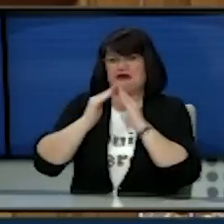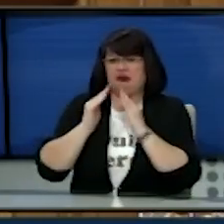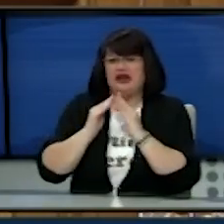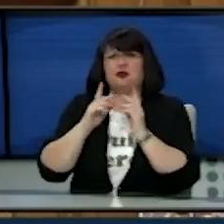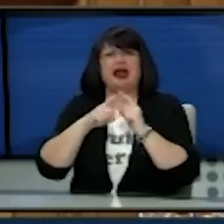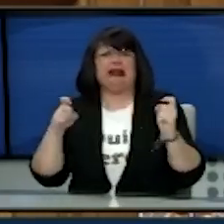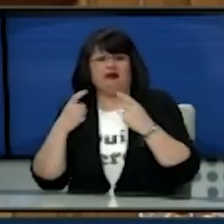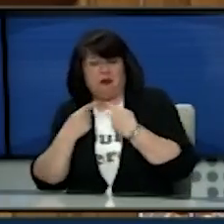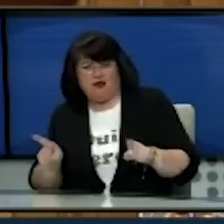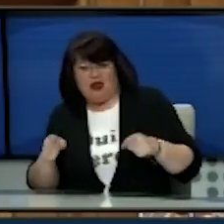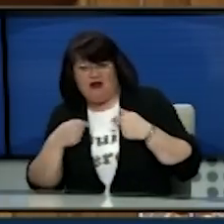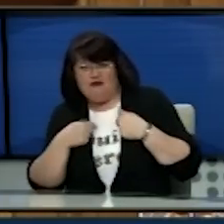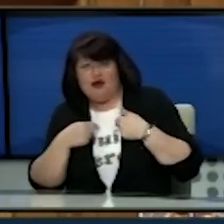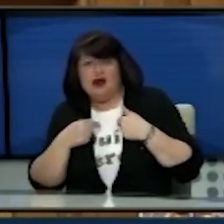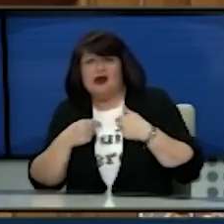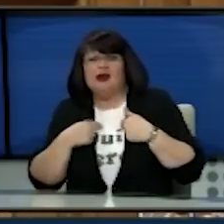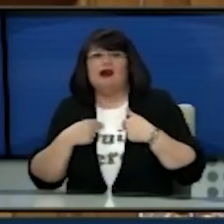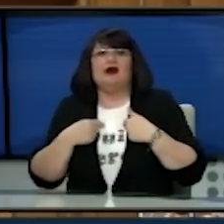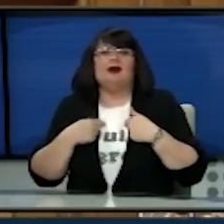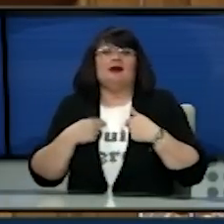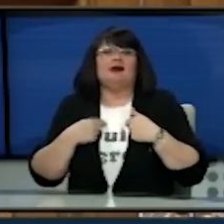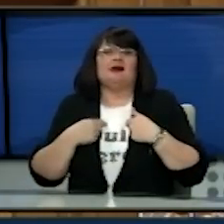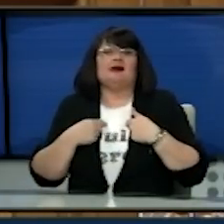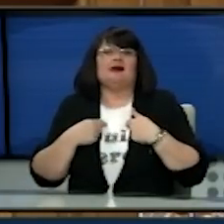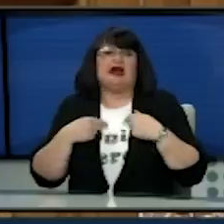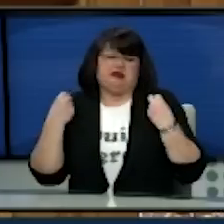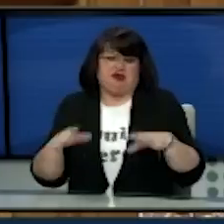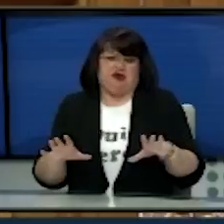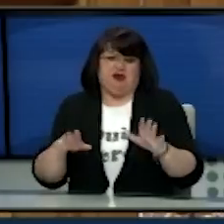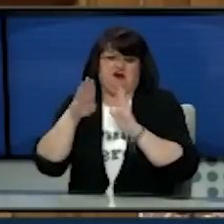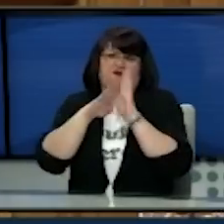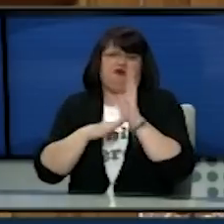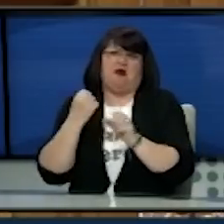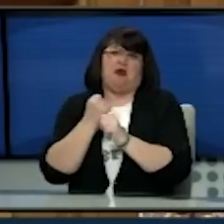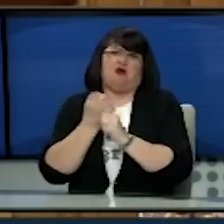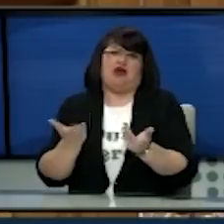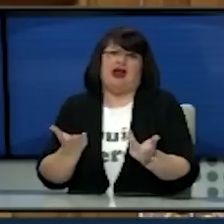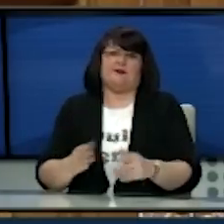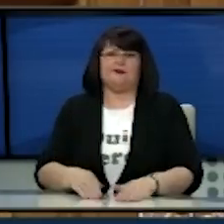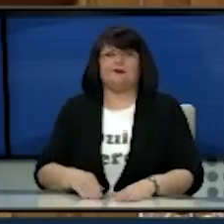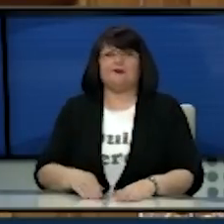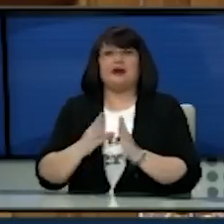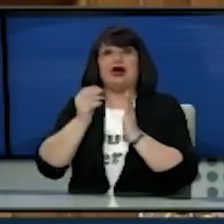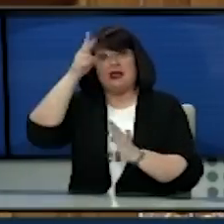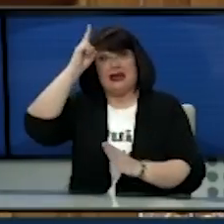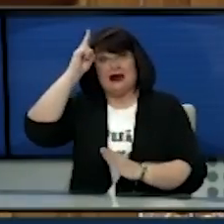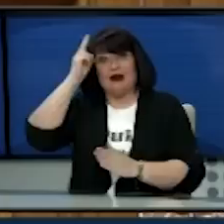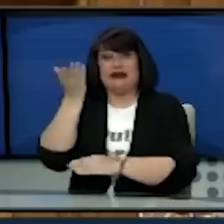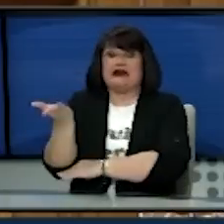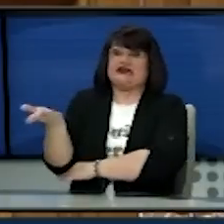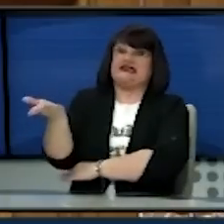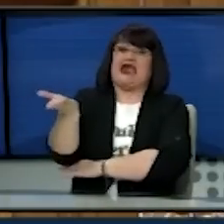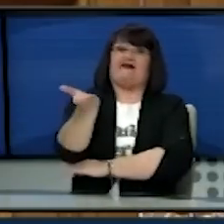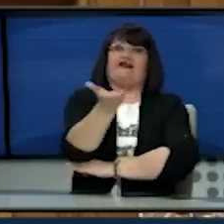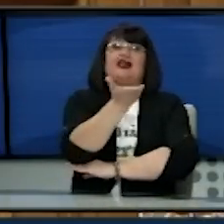αντικείμενό του και με οποιοδήποτε εσχρούς όρους. Κάπως έτσι μια σερβιτόρα στη Γερμανία κλήθηκε να